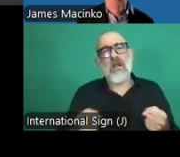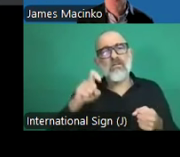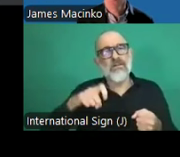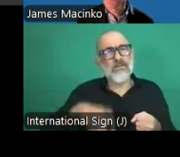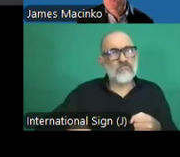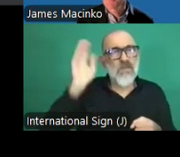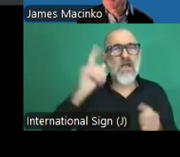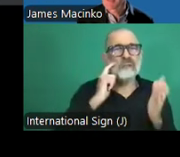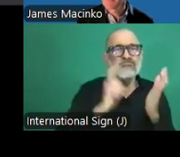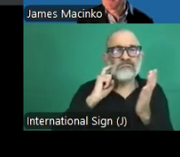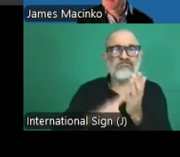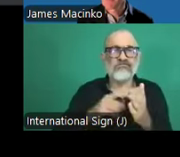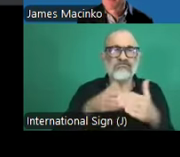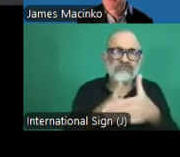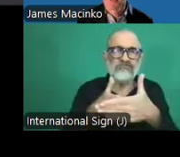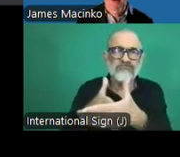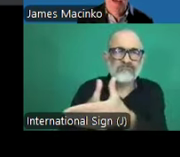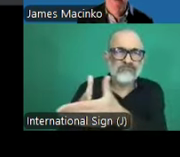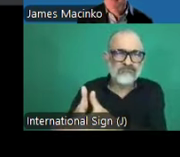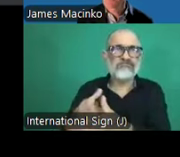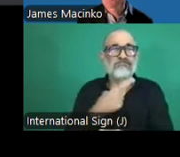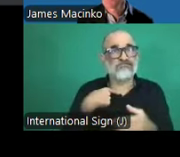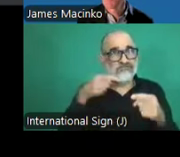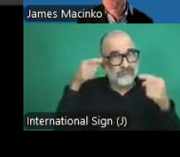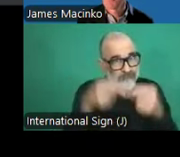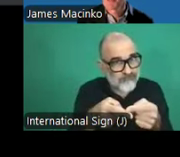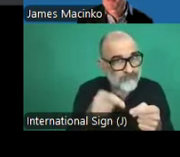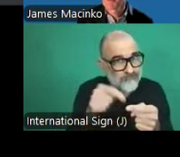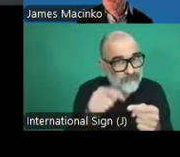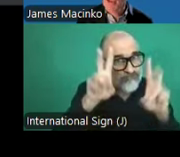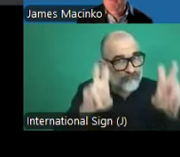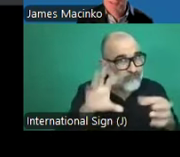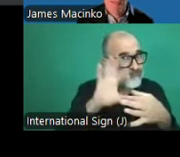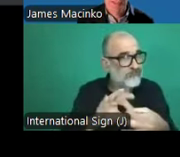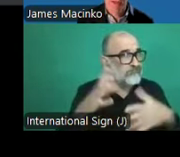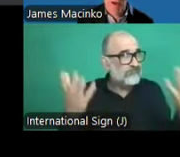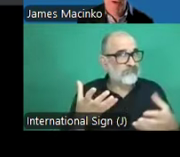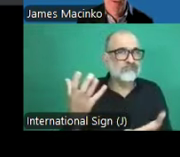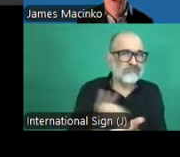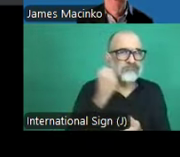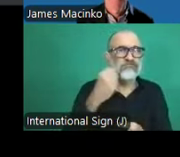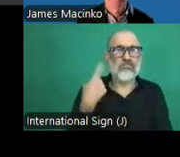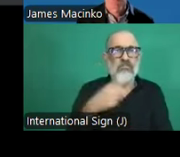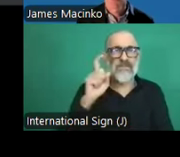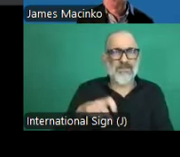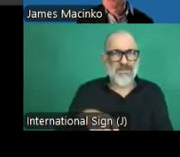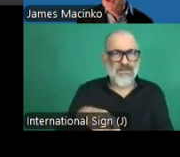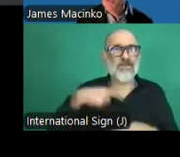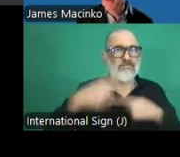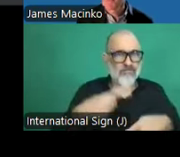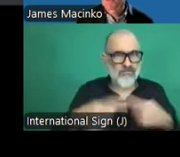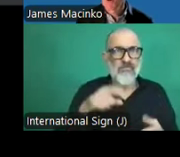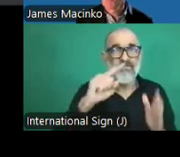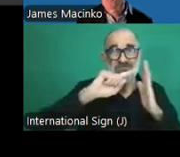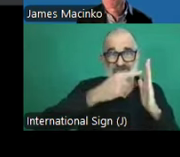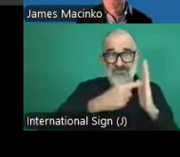ont besoin. Alors, il y a aussi des choses à penser. Il faut penser d'une façon importante que